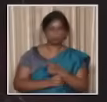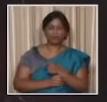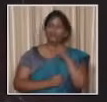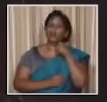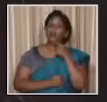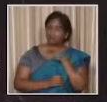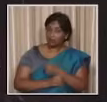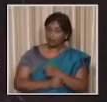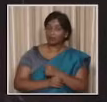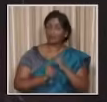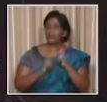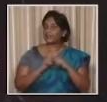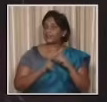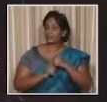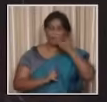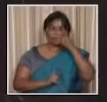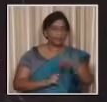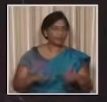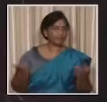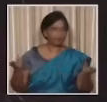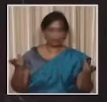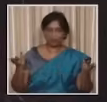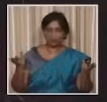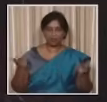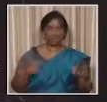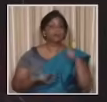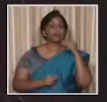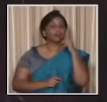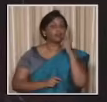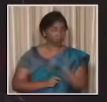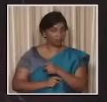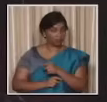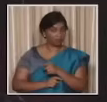විපක්ෂ නායකතුමා අධ්‍යාපන සුදුසුකමුත් නැහැ. නෑ